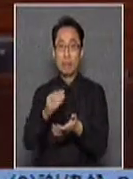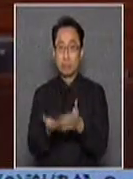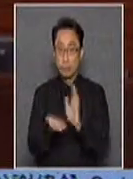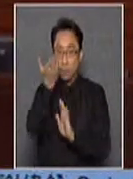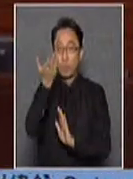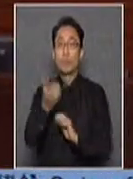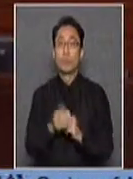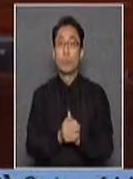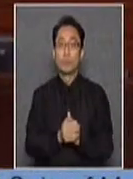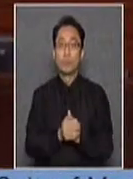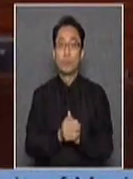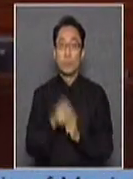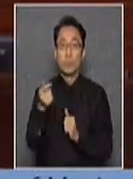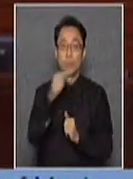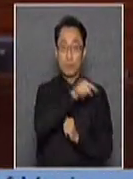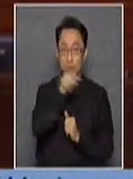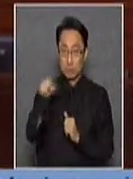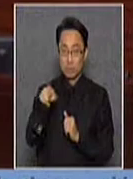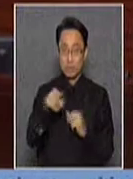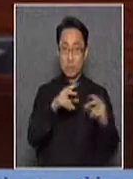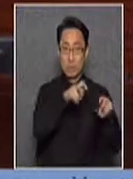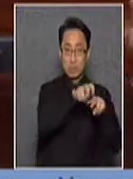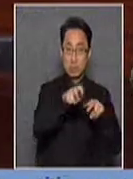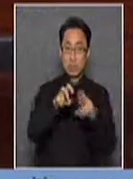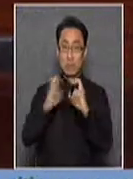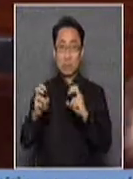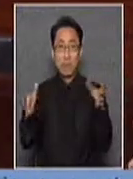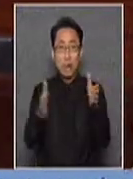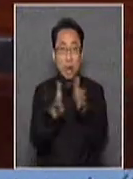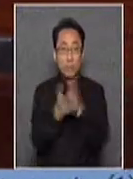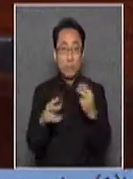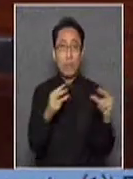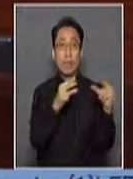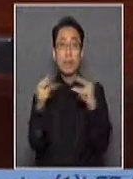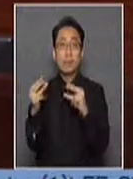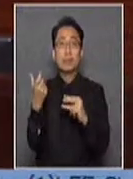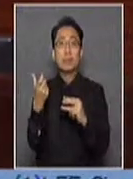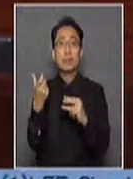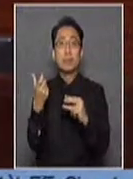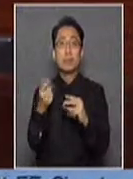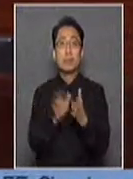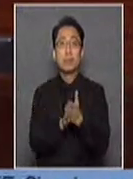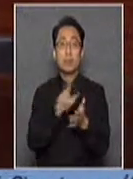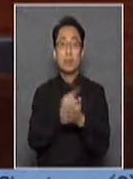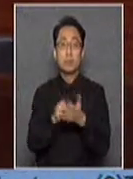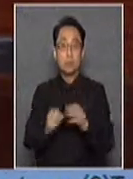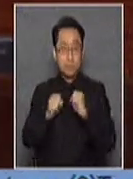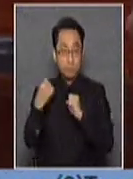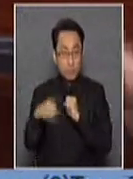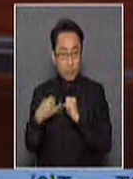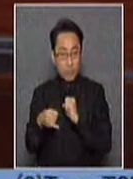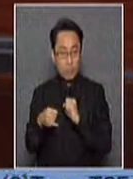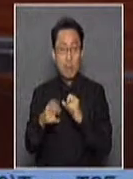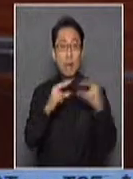許家自從兩鐵合併之後，輕鐵嗰個數咧就冇咗獨立噶啦。以前輕鐵有獨立條數出嘅，加就將輕